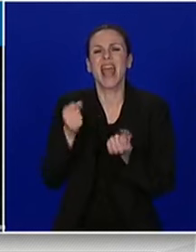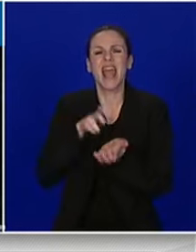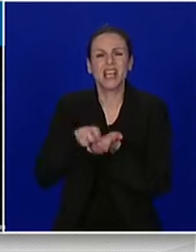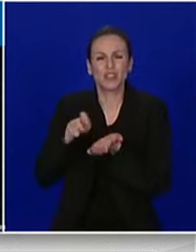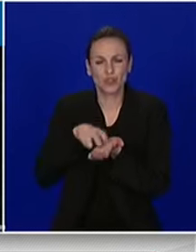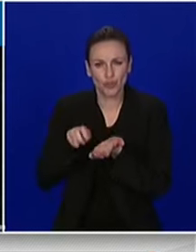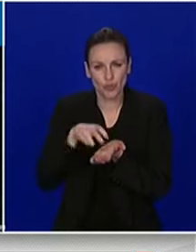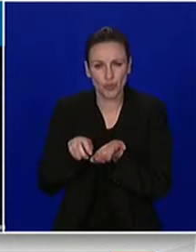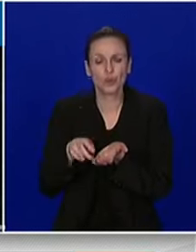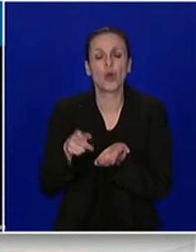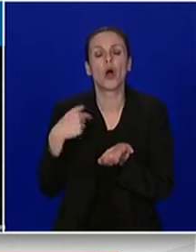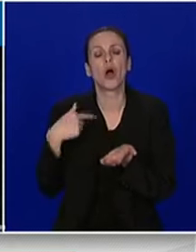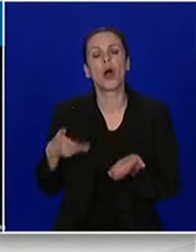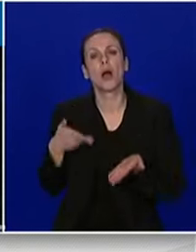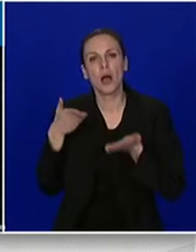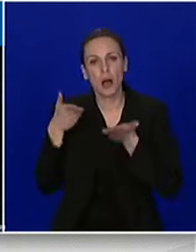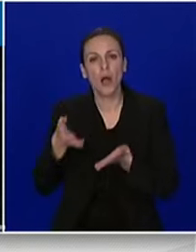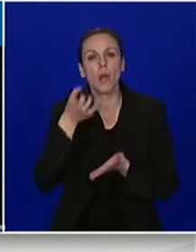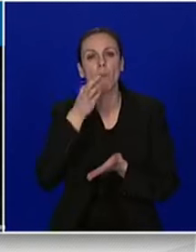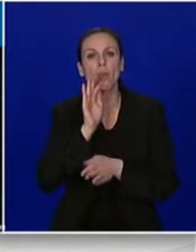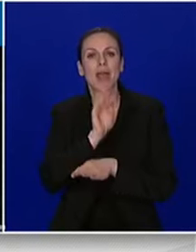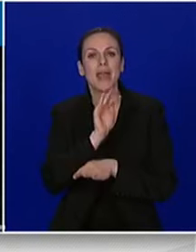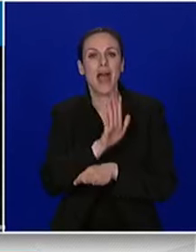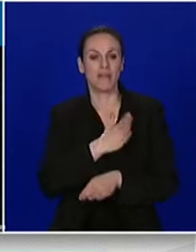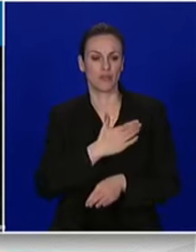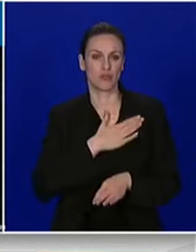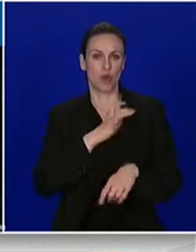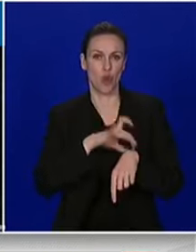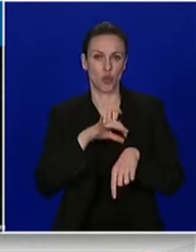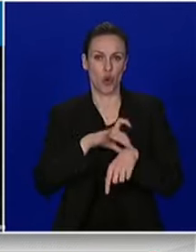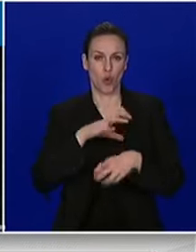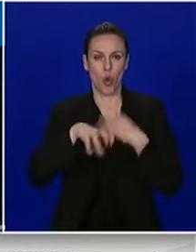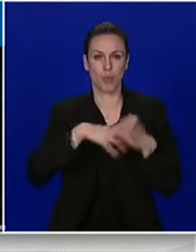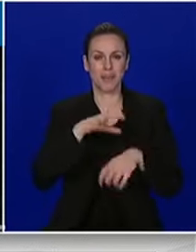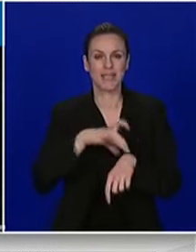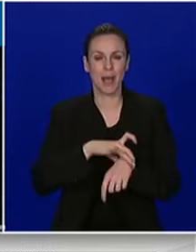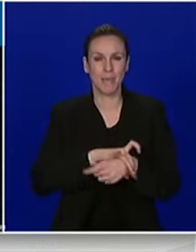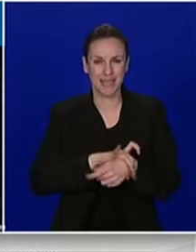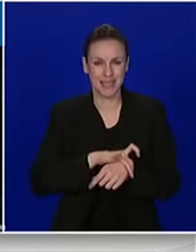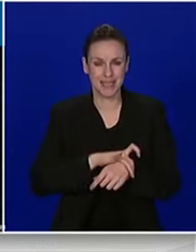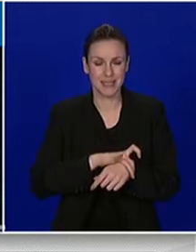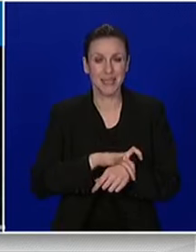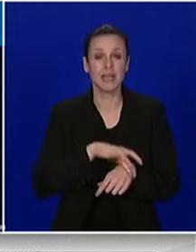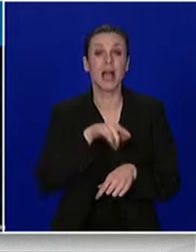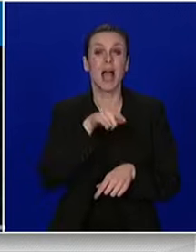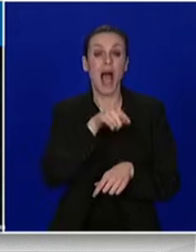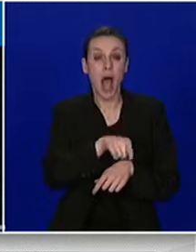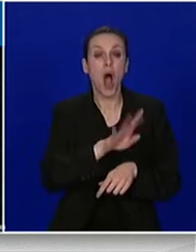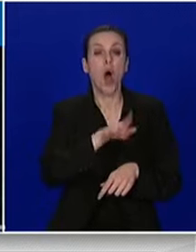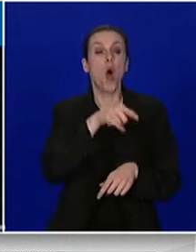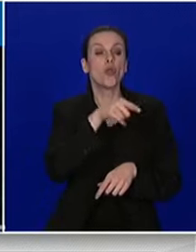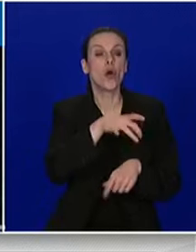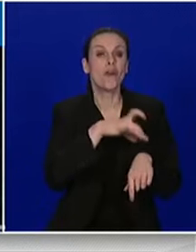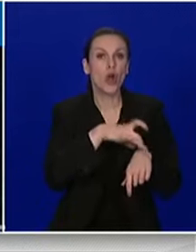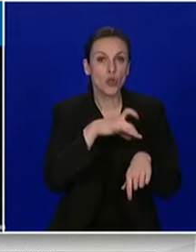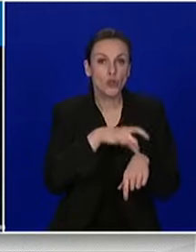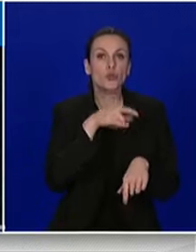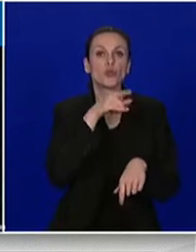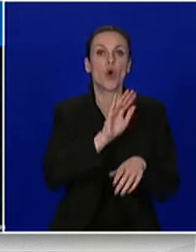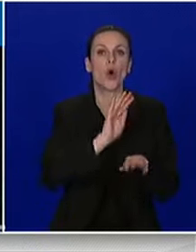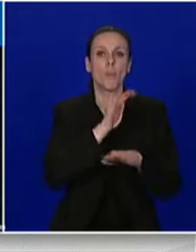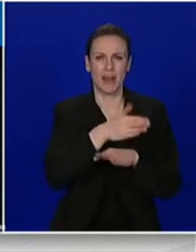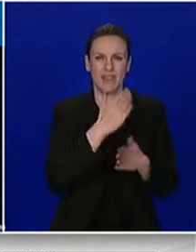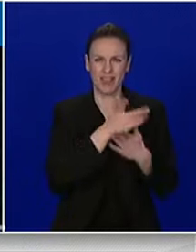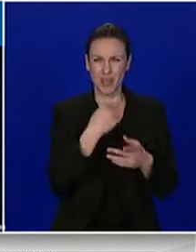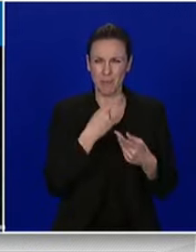osobama, preporučujemo kontaktiranje njihovih liječnika obiteljske medicine koji nadalje putem metode već